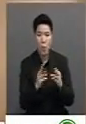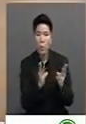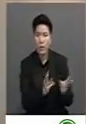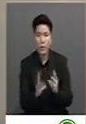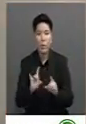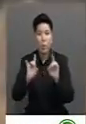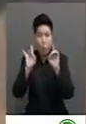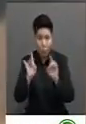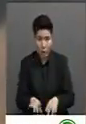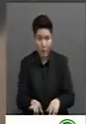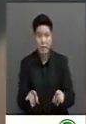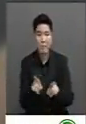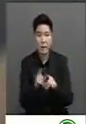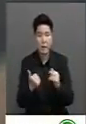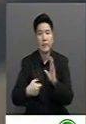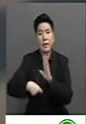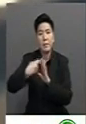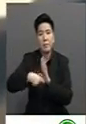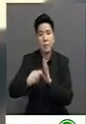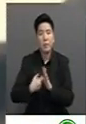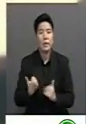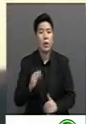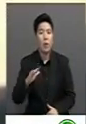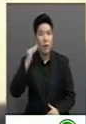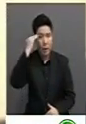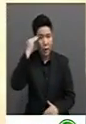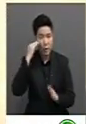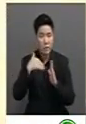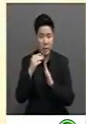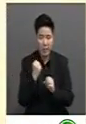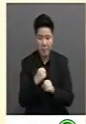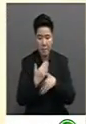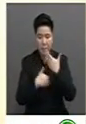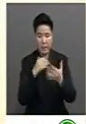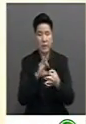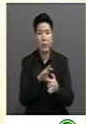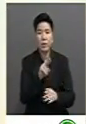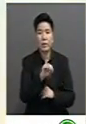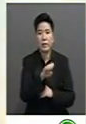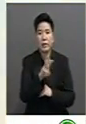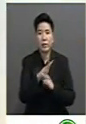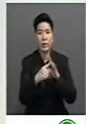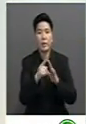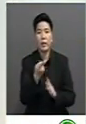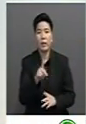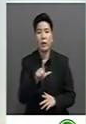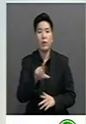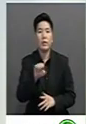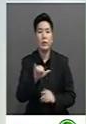นแรงและนี่ก็คือเหตุผลที่เกาหลีเหนือเดินหน้าพัฒนาอาวุธนิวเคลียร์อย่างต่อเนื่อง